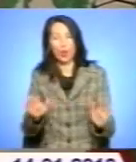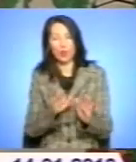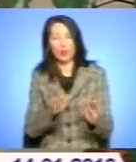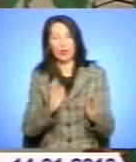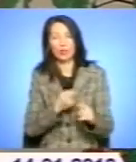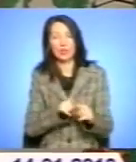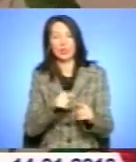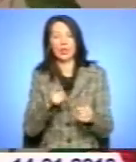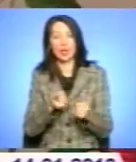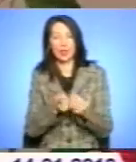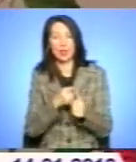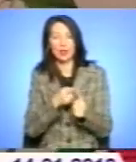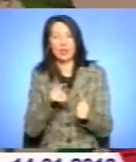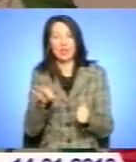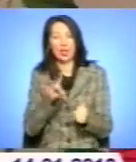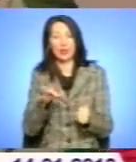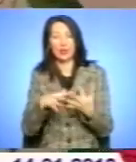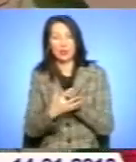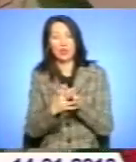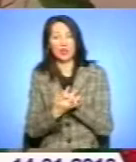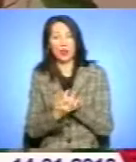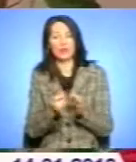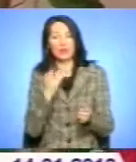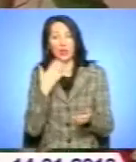що це і село. Коли ми збираємося на репетиції,